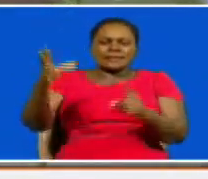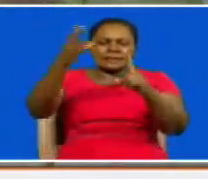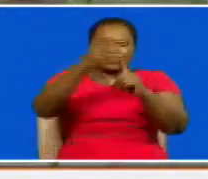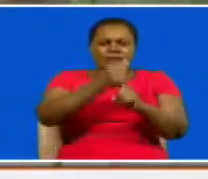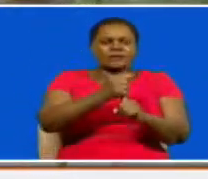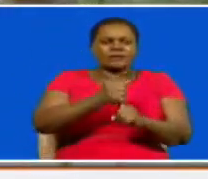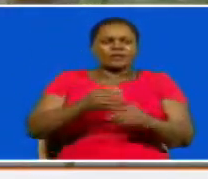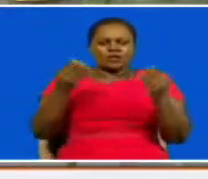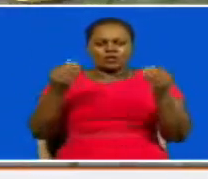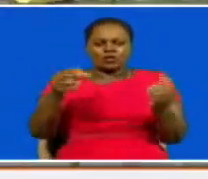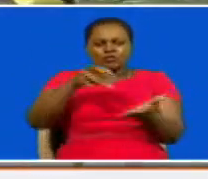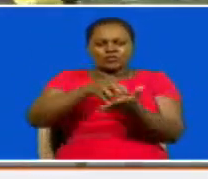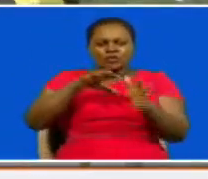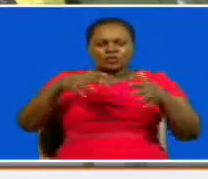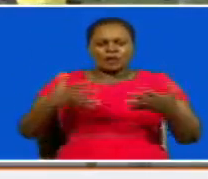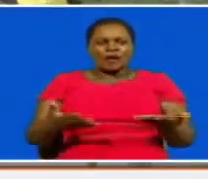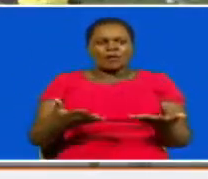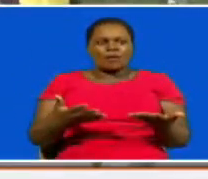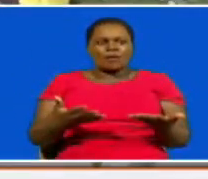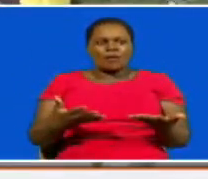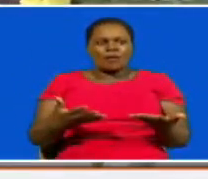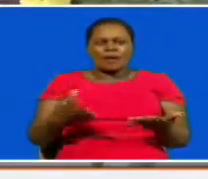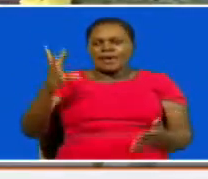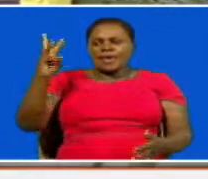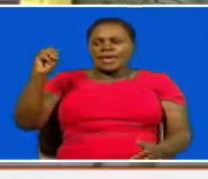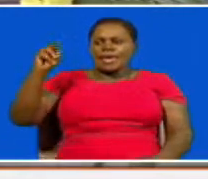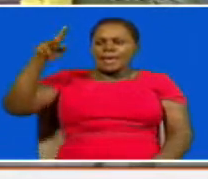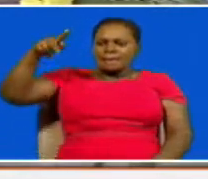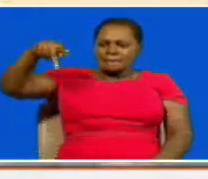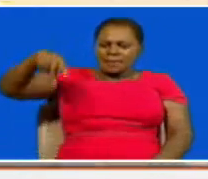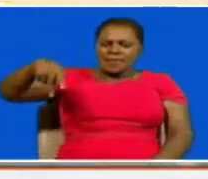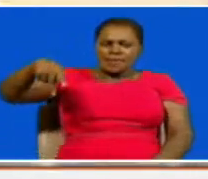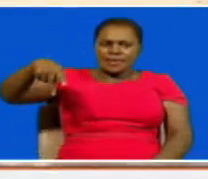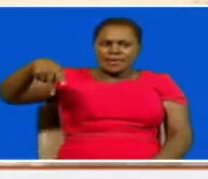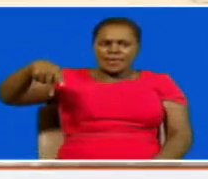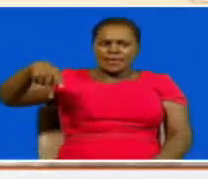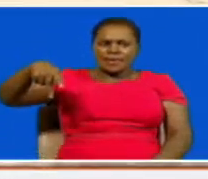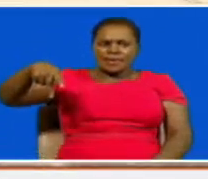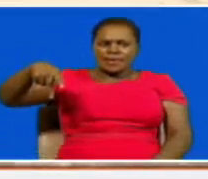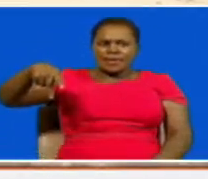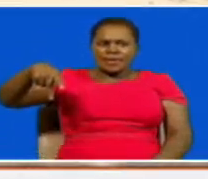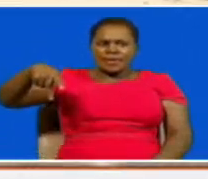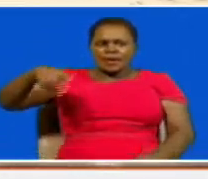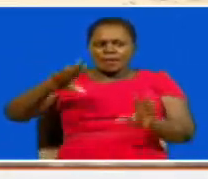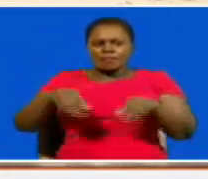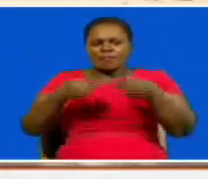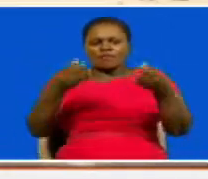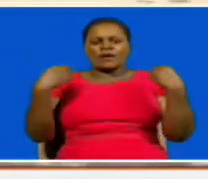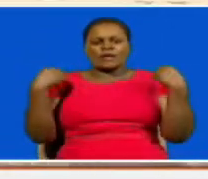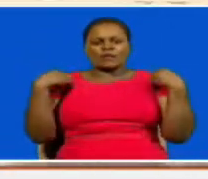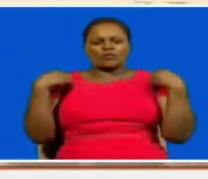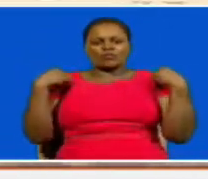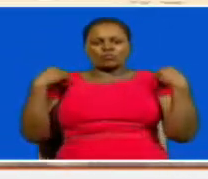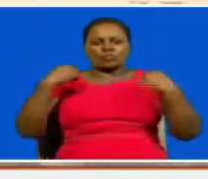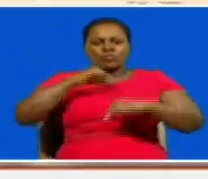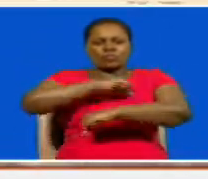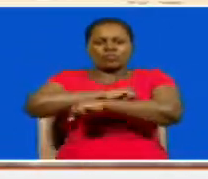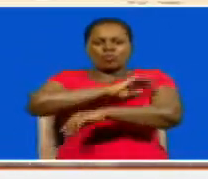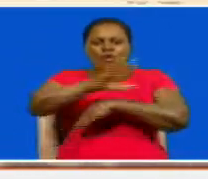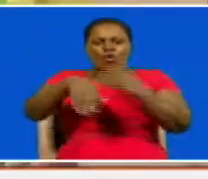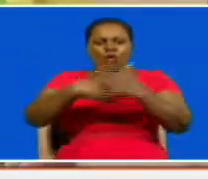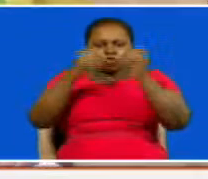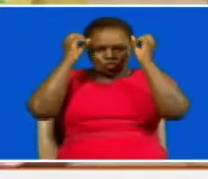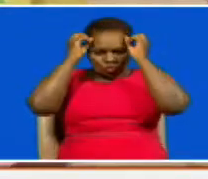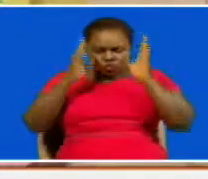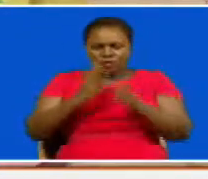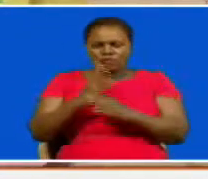To mitigate the situation, Garsen Member of Parliament Ali Guyo Wario has undertaken to provide school uniforms to all students